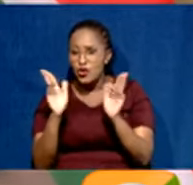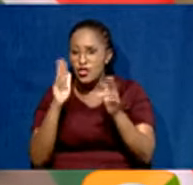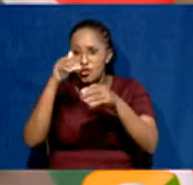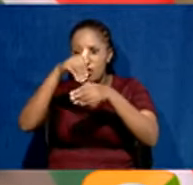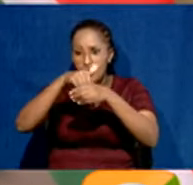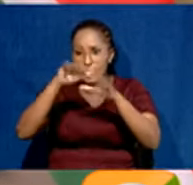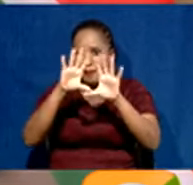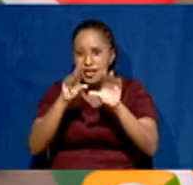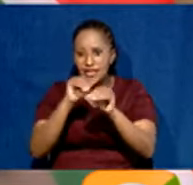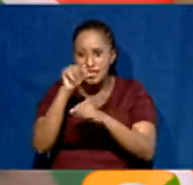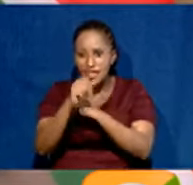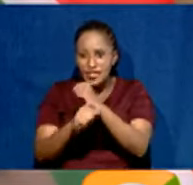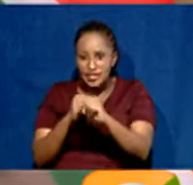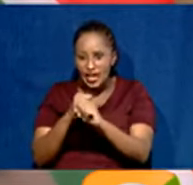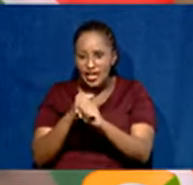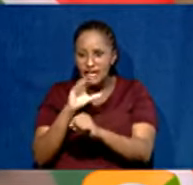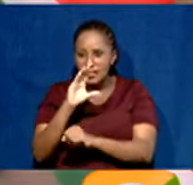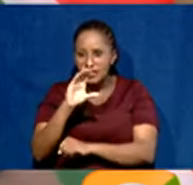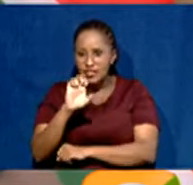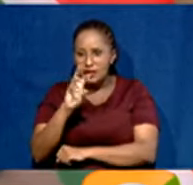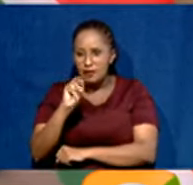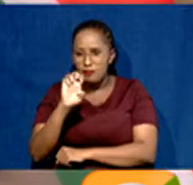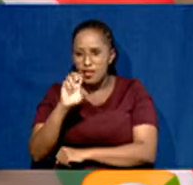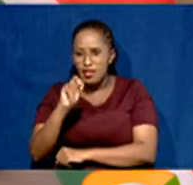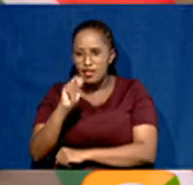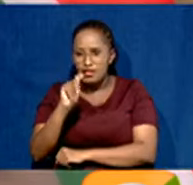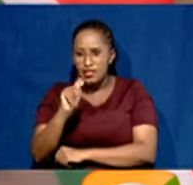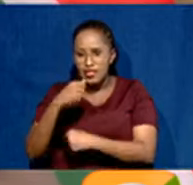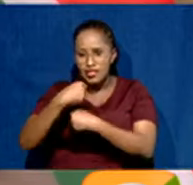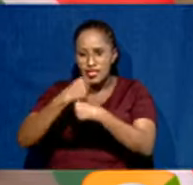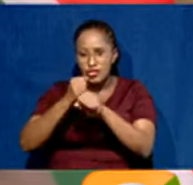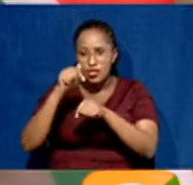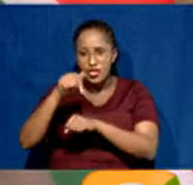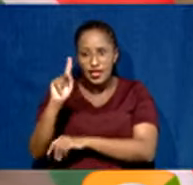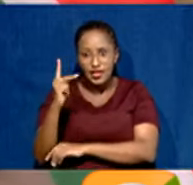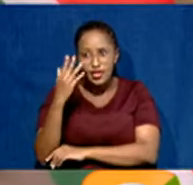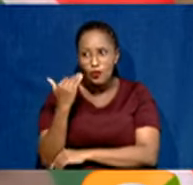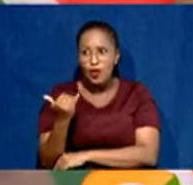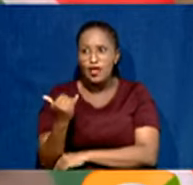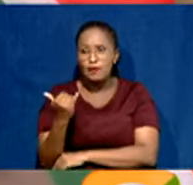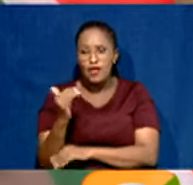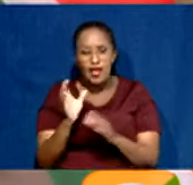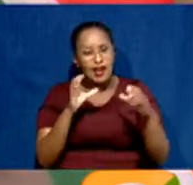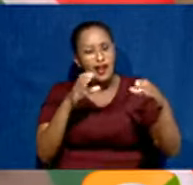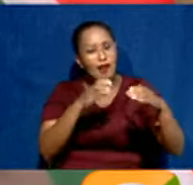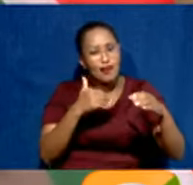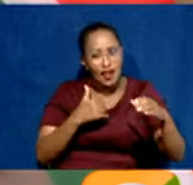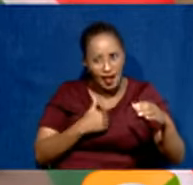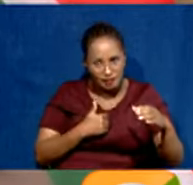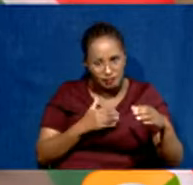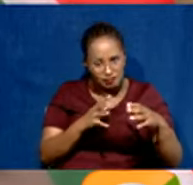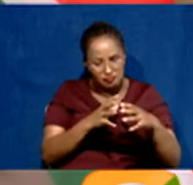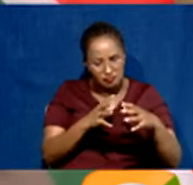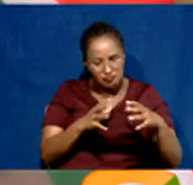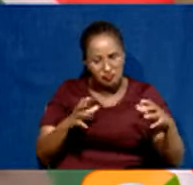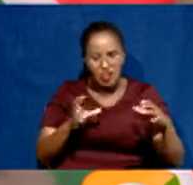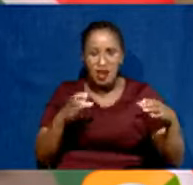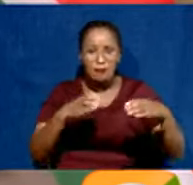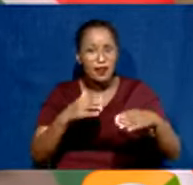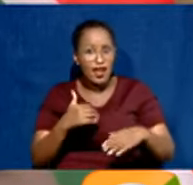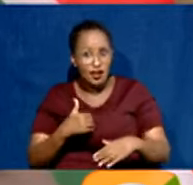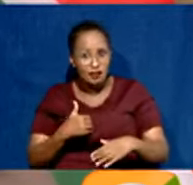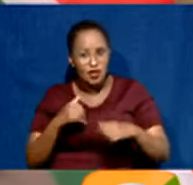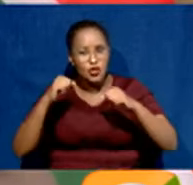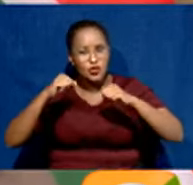mwaka huu, ya kwamba simiti itakuwa inatengenezwa Kenya. Kwa sababu tuko na kampuni, tutapanua kampuni ambazo tuko nazo,